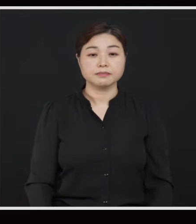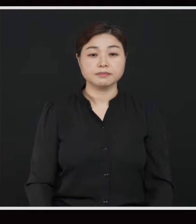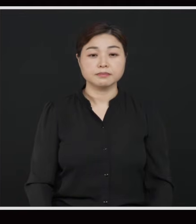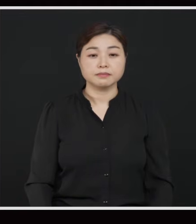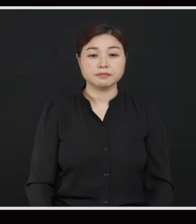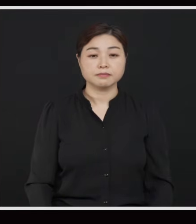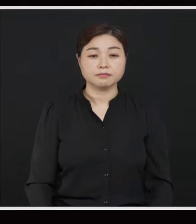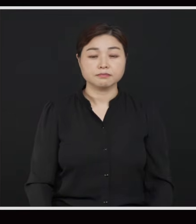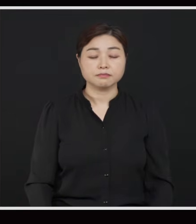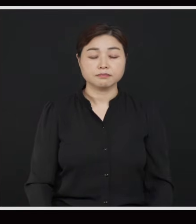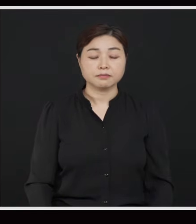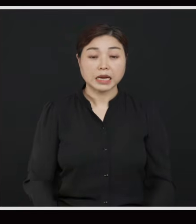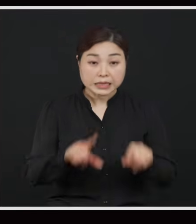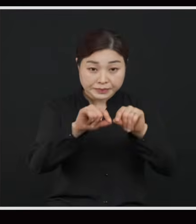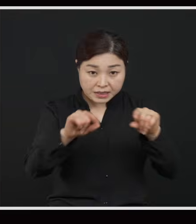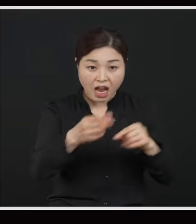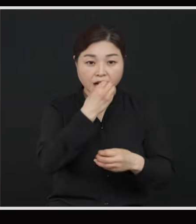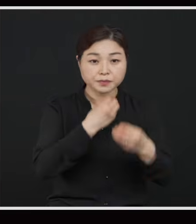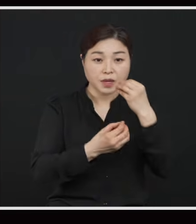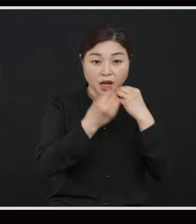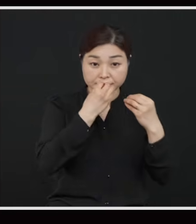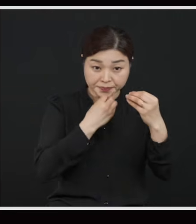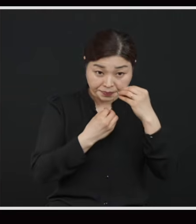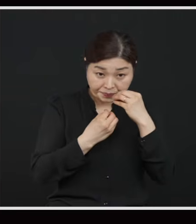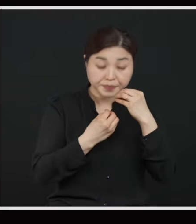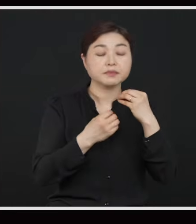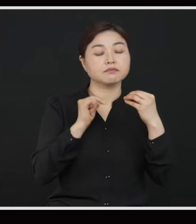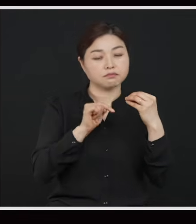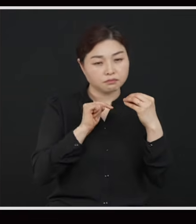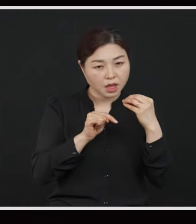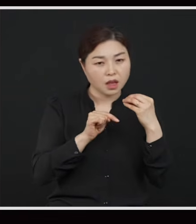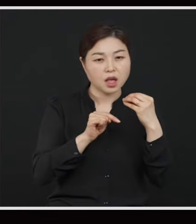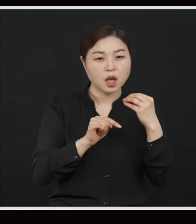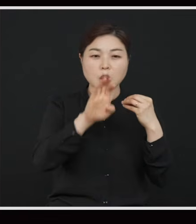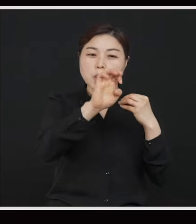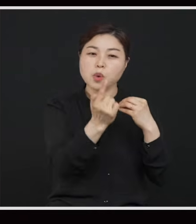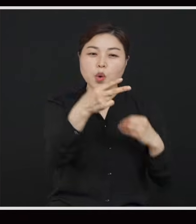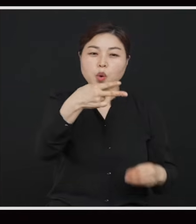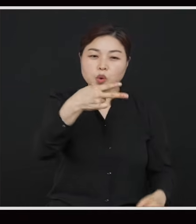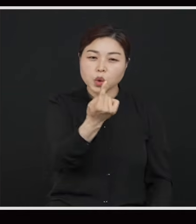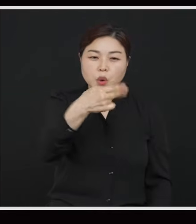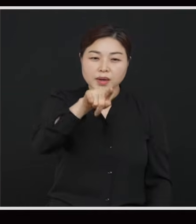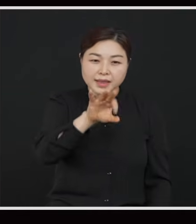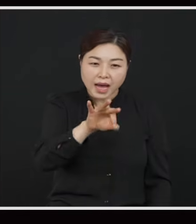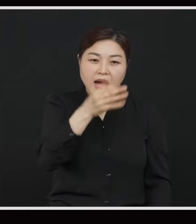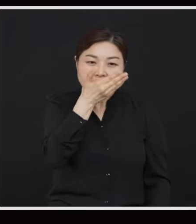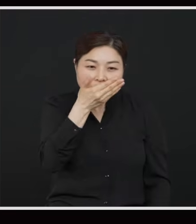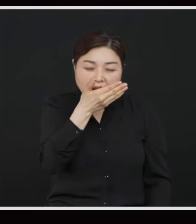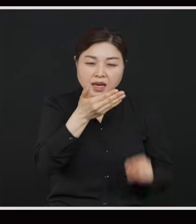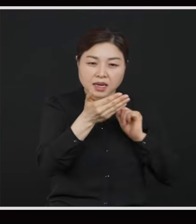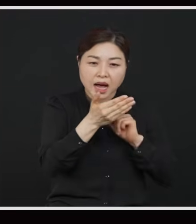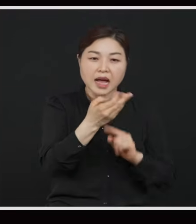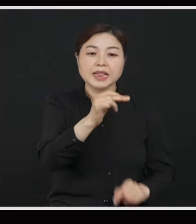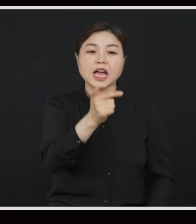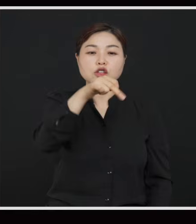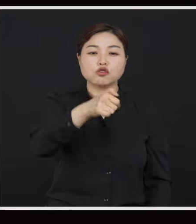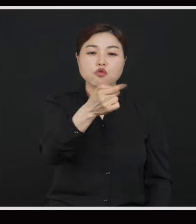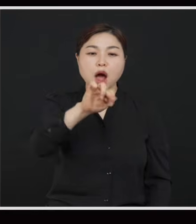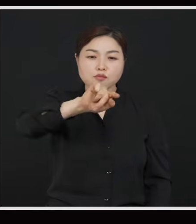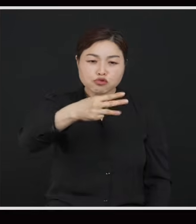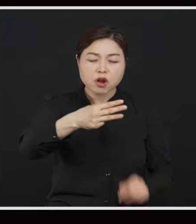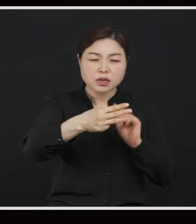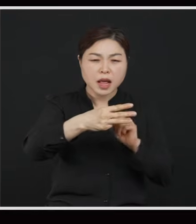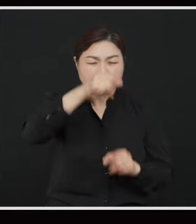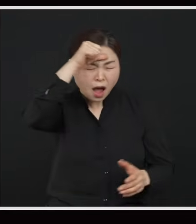보세요. 먹을 걸 먹었어요. 근데 항상 포도당 탄수화물을 입에 달고 다닌다고 생각해